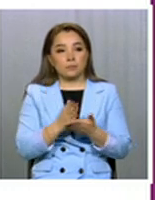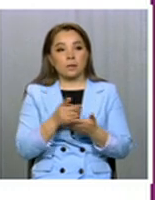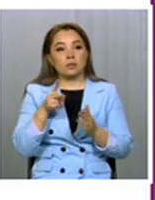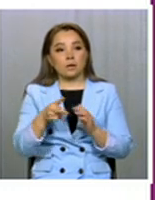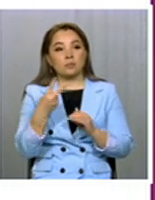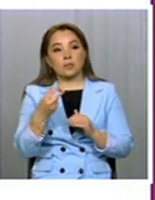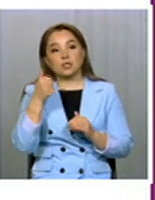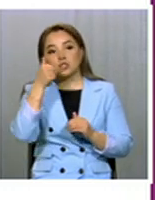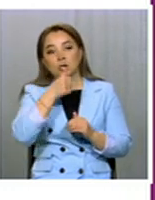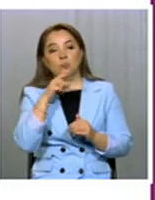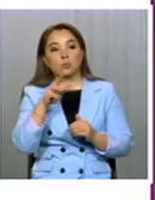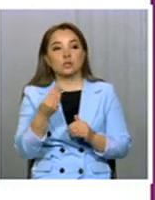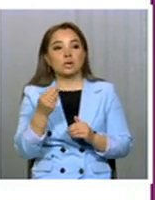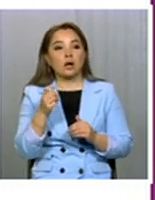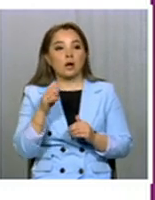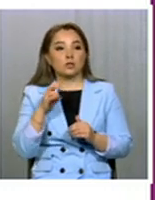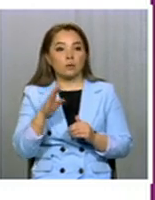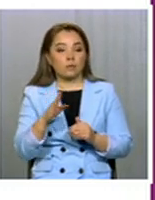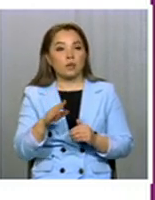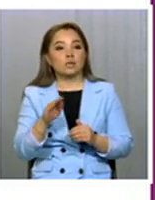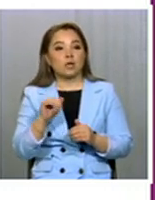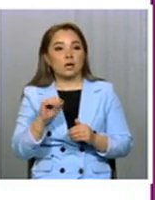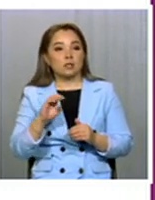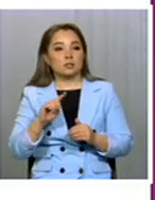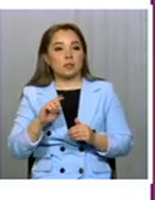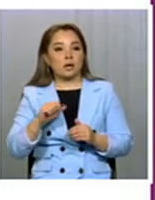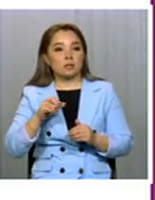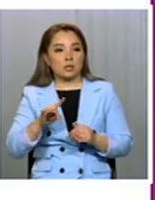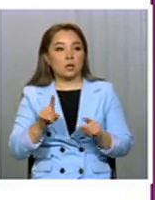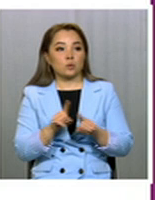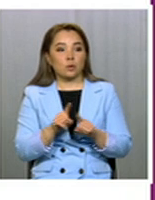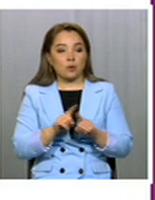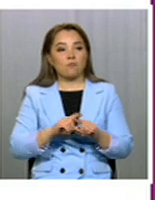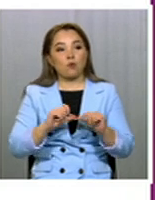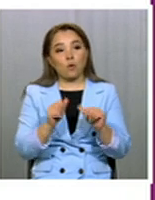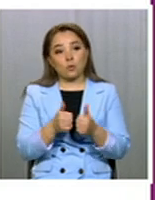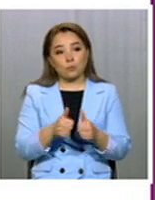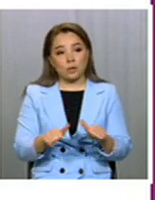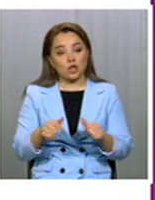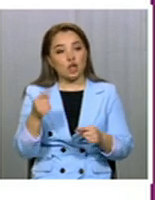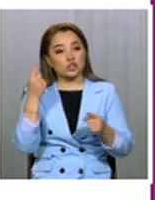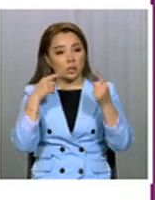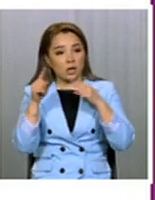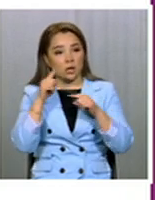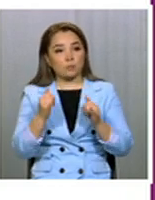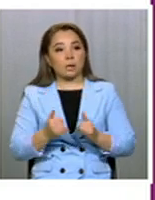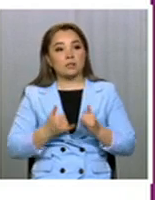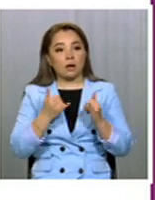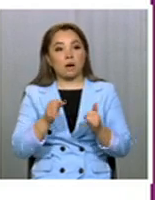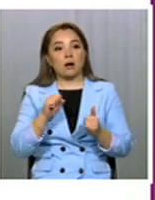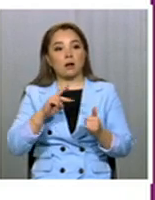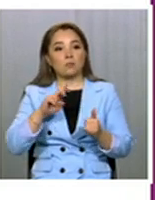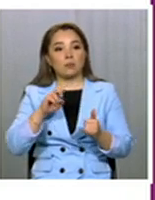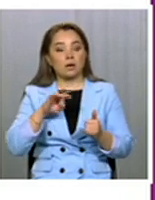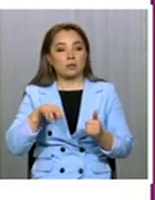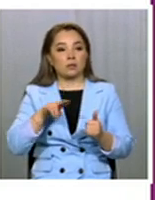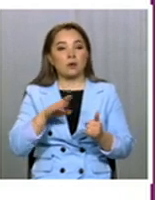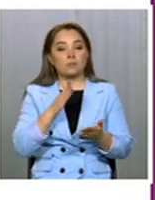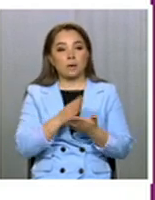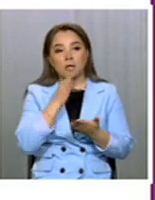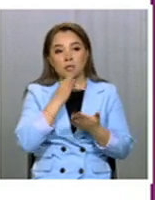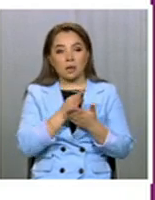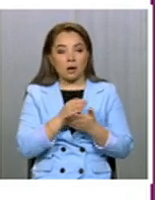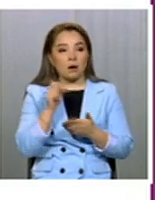жылы Мұхтар Шахановқа «Жазагер жады космоформуласы» атты шығармасы үшін Альберт Эйнштейн атындағы